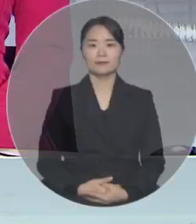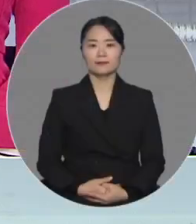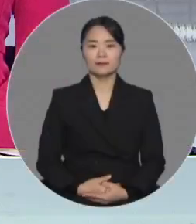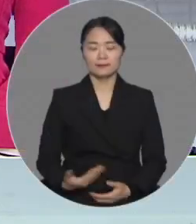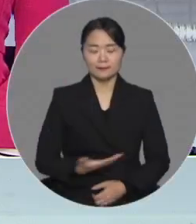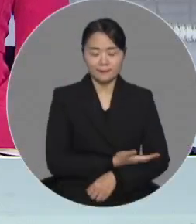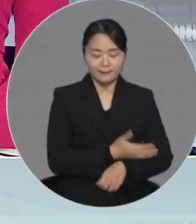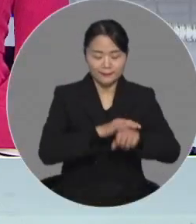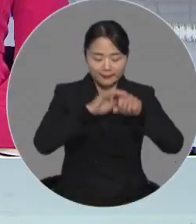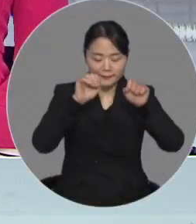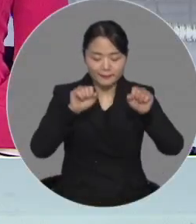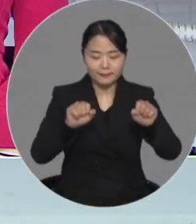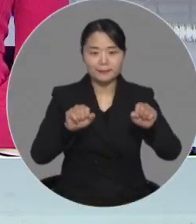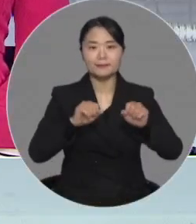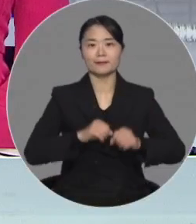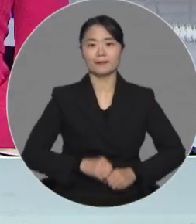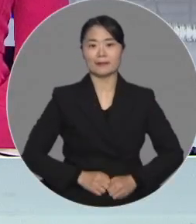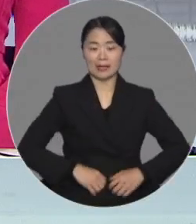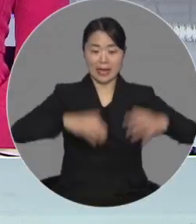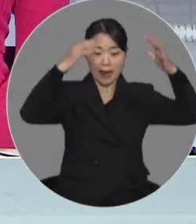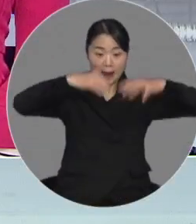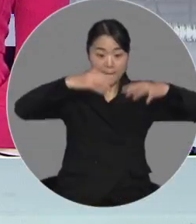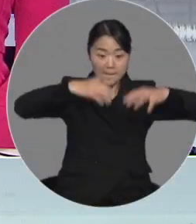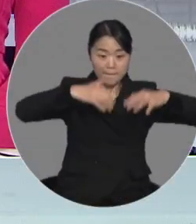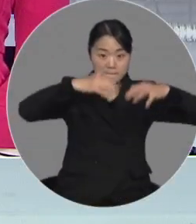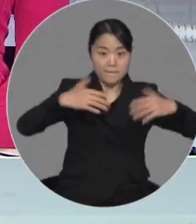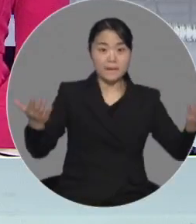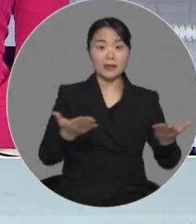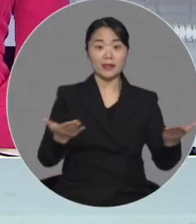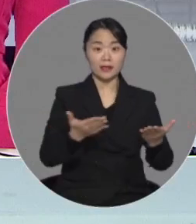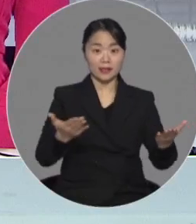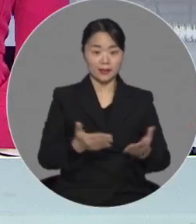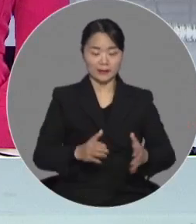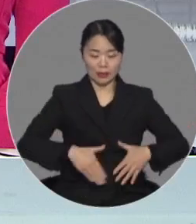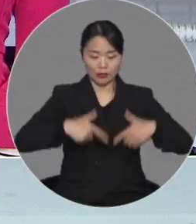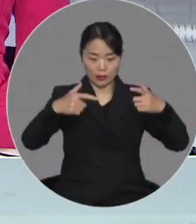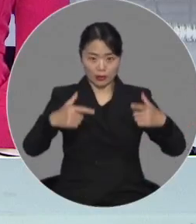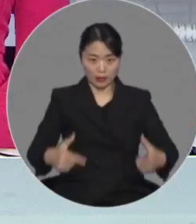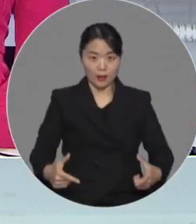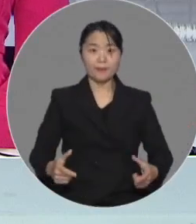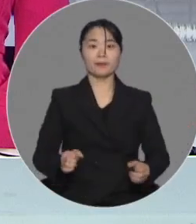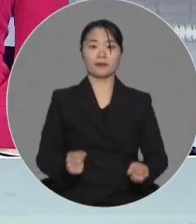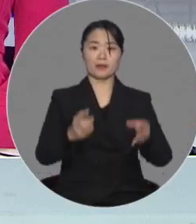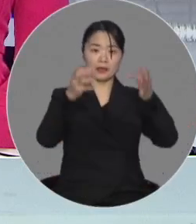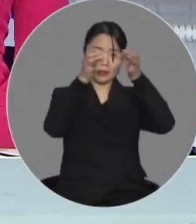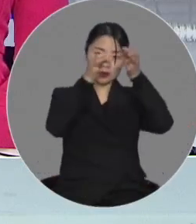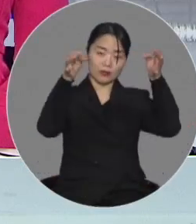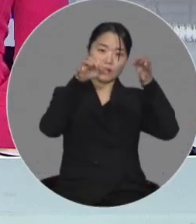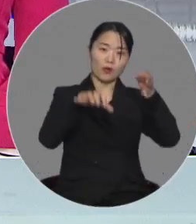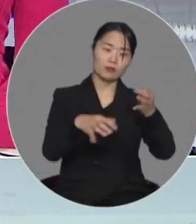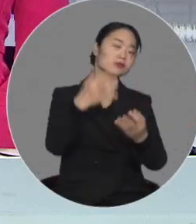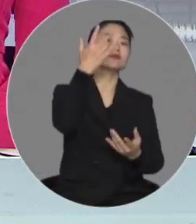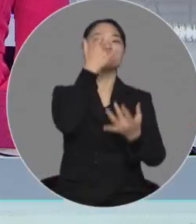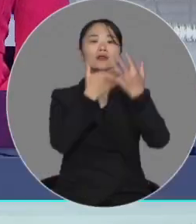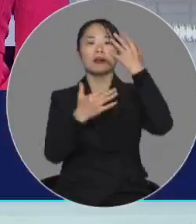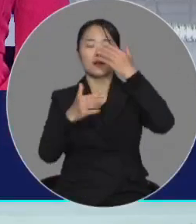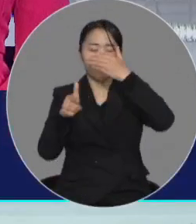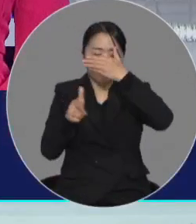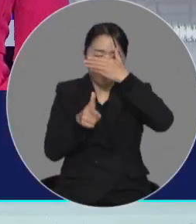여러분 안녕하십니까? 철거 작업을 하던 남구의 한 건물에서 오늘 불이 났는데 용접 도중 생긴